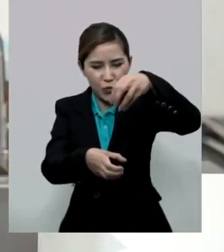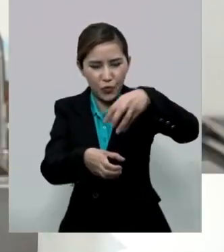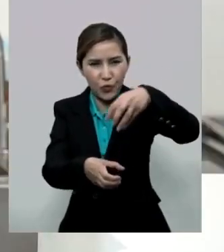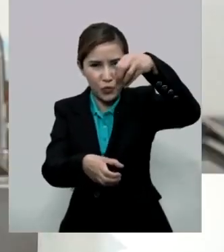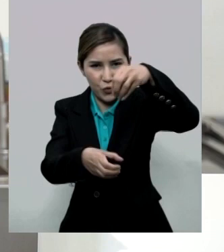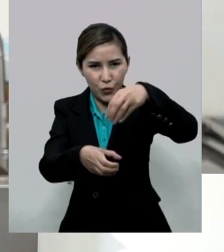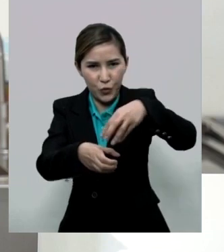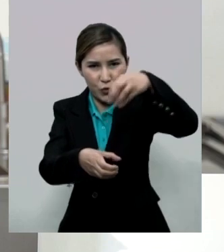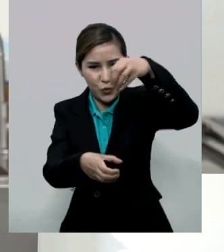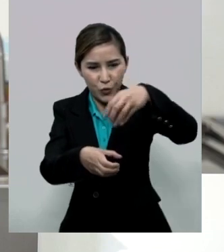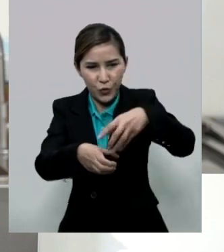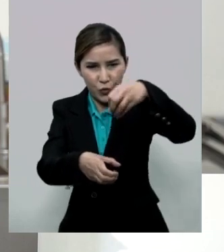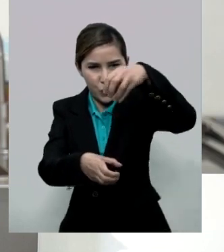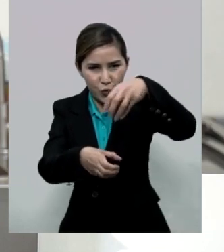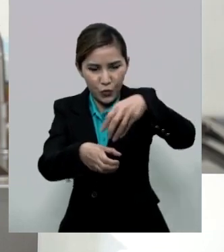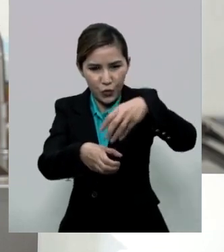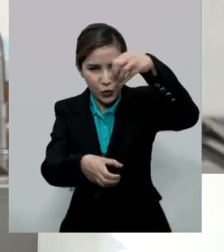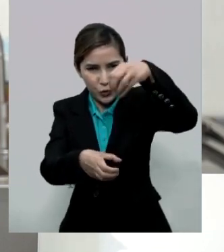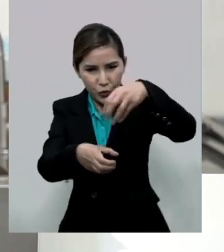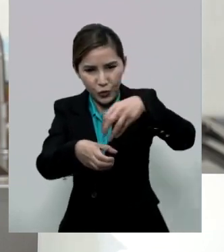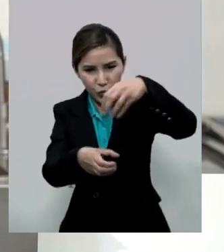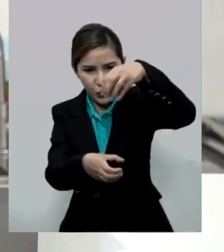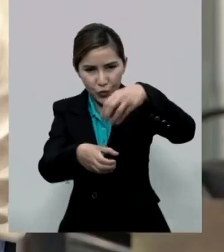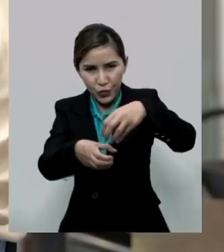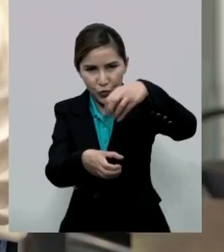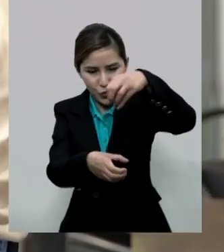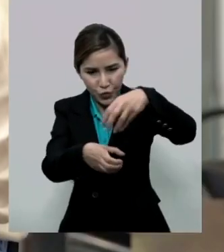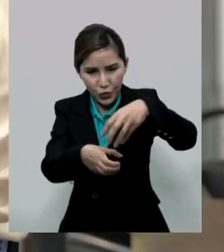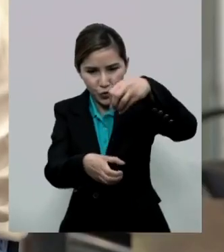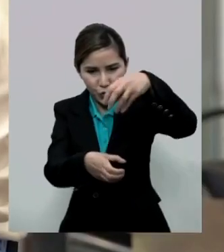ครับทีนี้เครื่องก็จะสตรีมเองแล้วเดี๋ยวเขาก็จะหยุดเองครับ ค่ะ